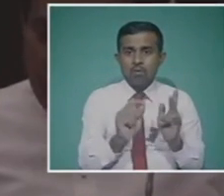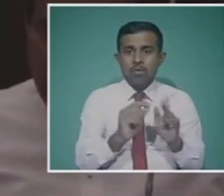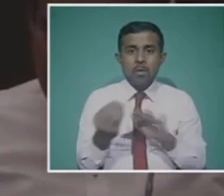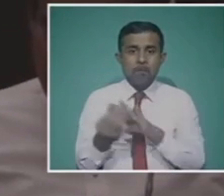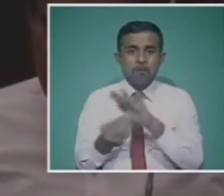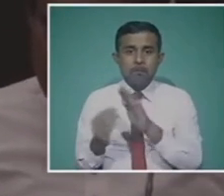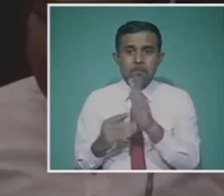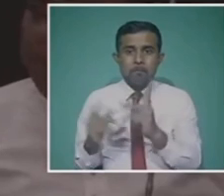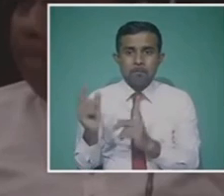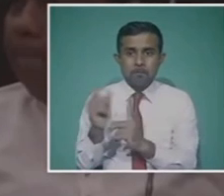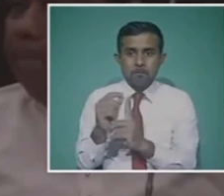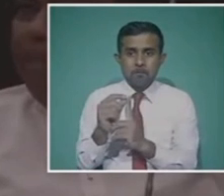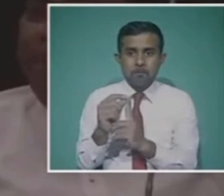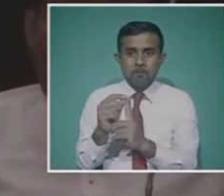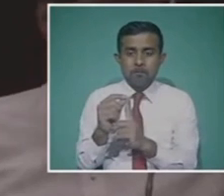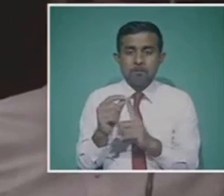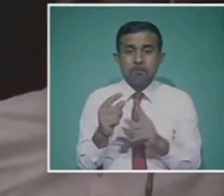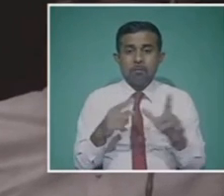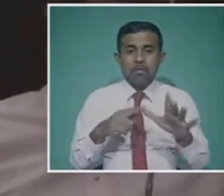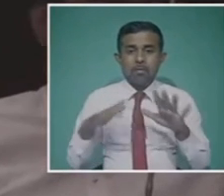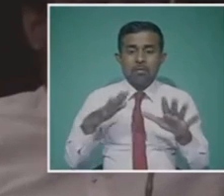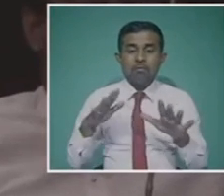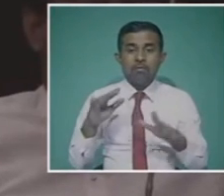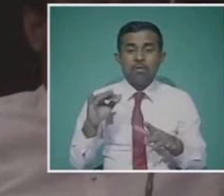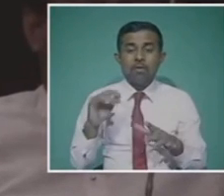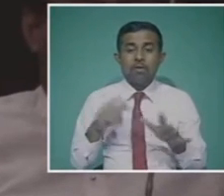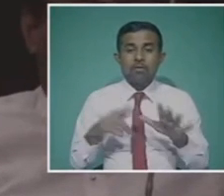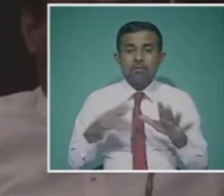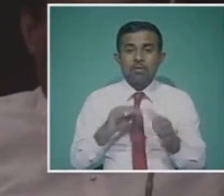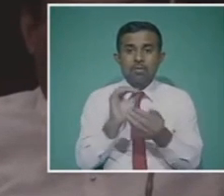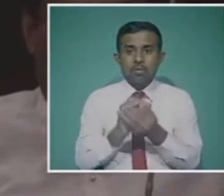පරිසර අමාත්‍යංශයත් වනජීවී හා වන